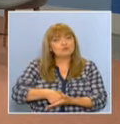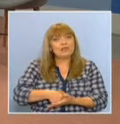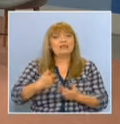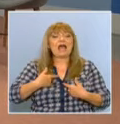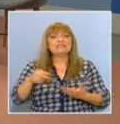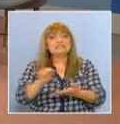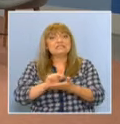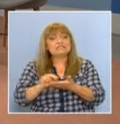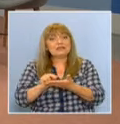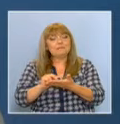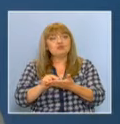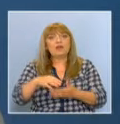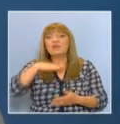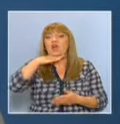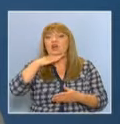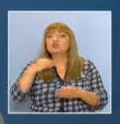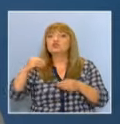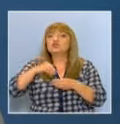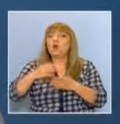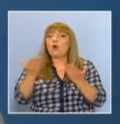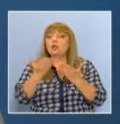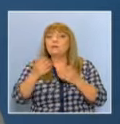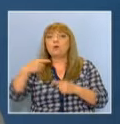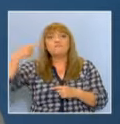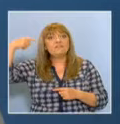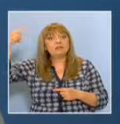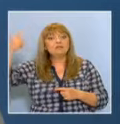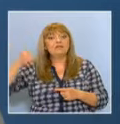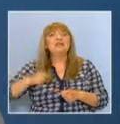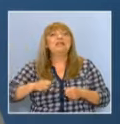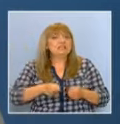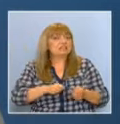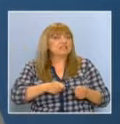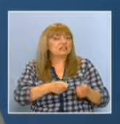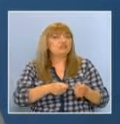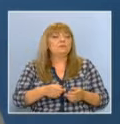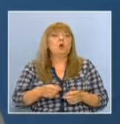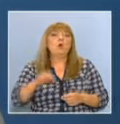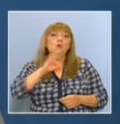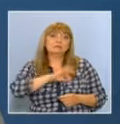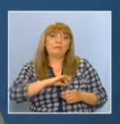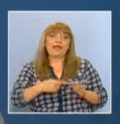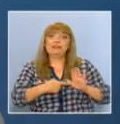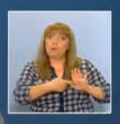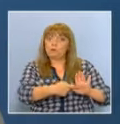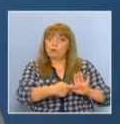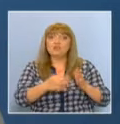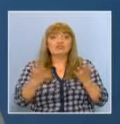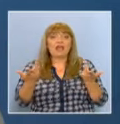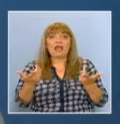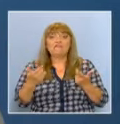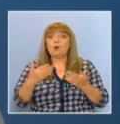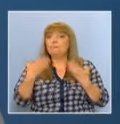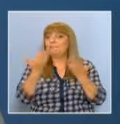философия. И на практика ме насърчи и ми обясни, успя да ми покаже какво представлява